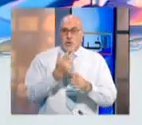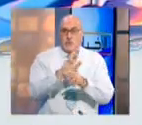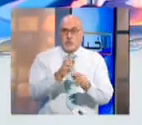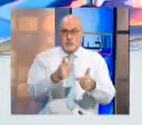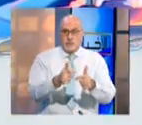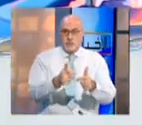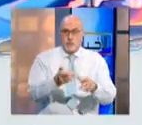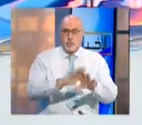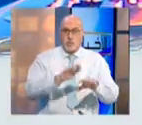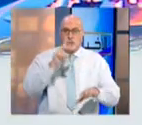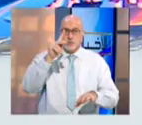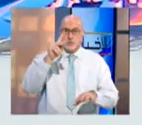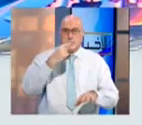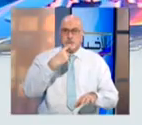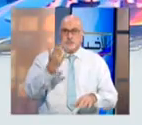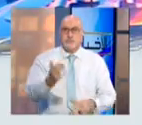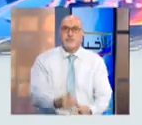للتلفزيون من باريس عفاف بالهشت.